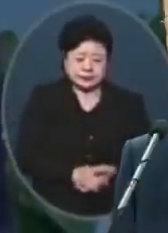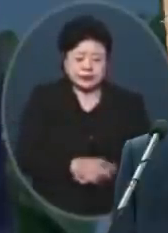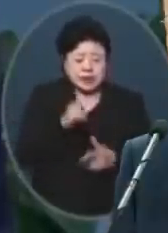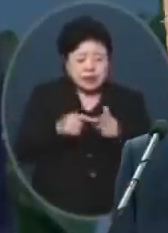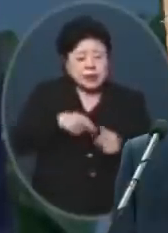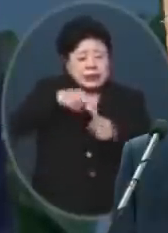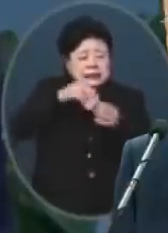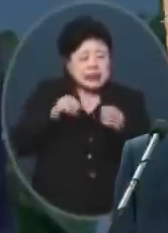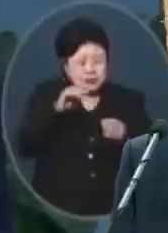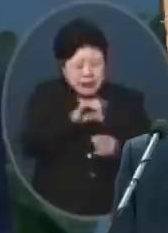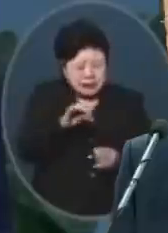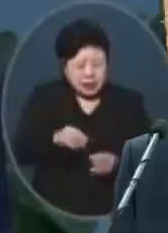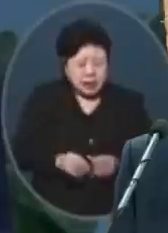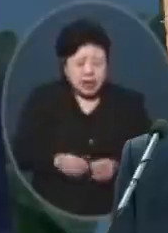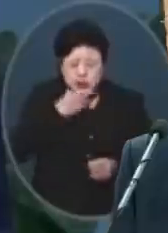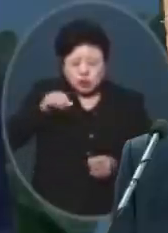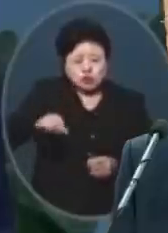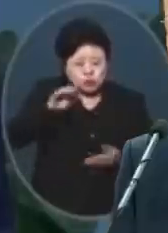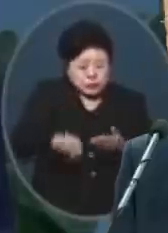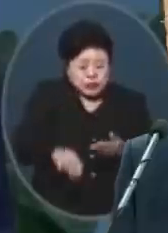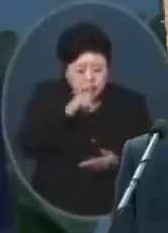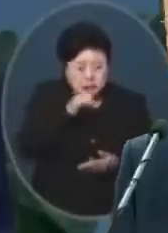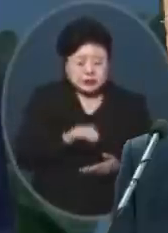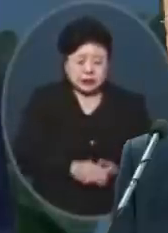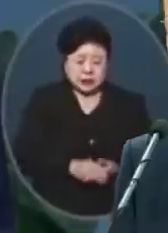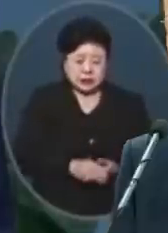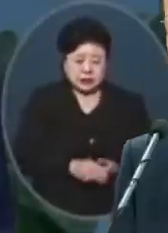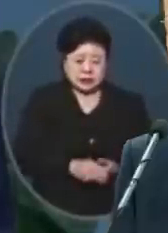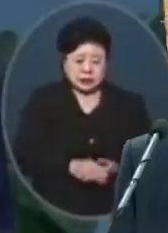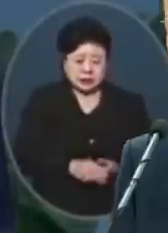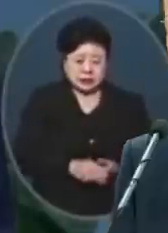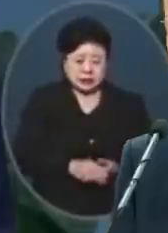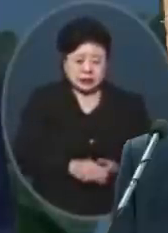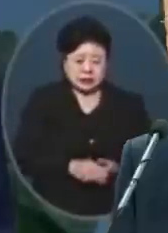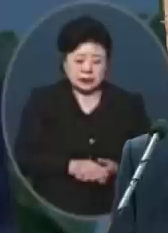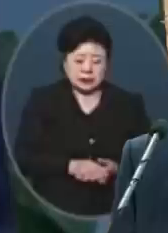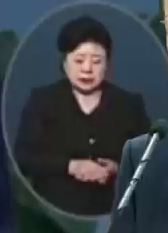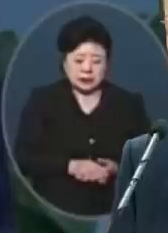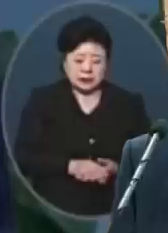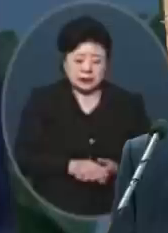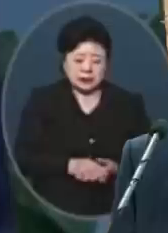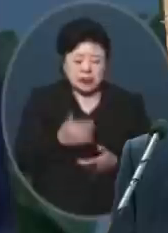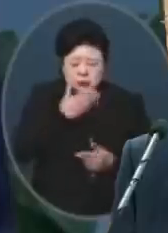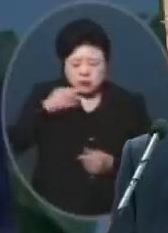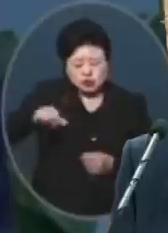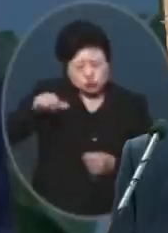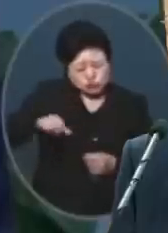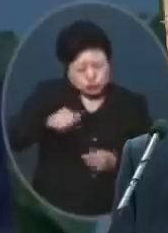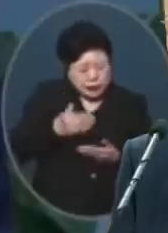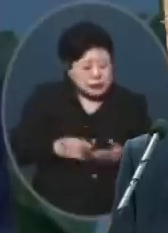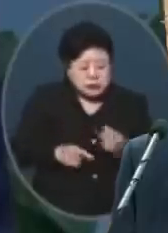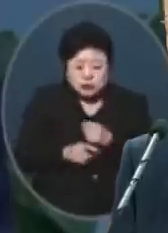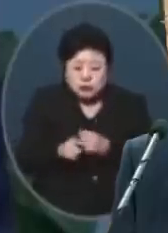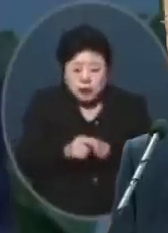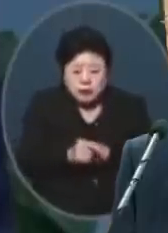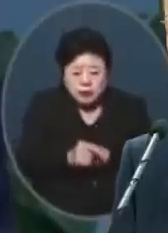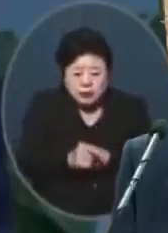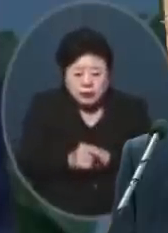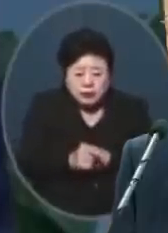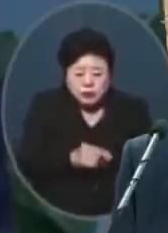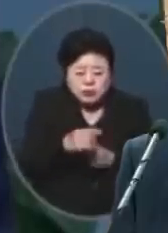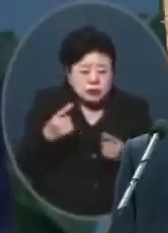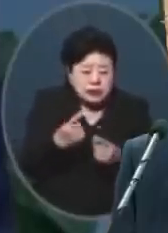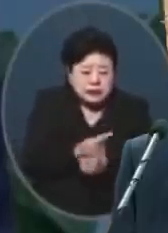나무에 달린 자마다 재주 아래인데함과 같이 예수님이 저주받을 이유가 없는데 인류를